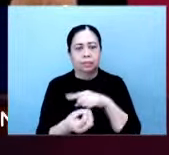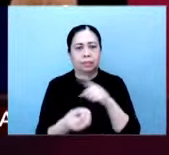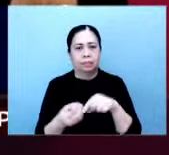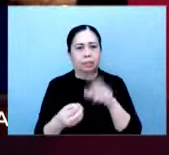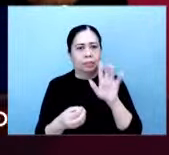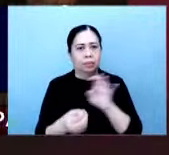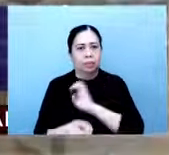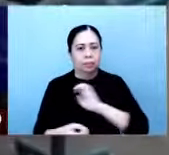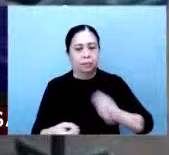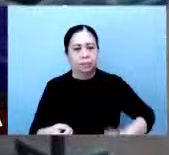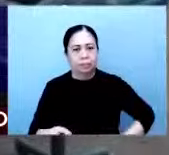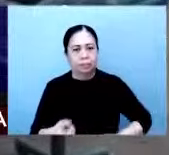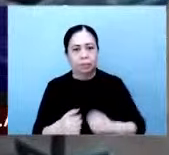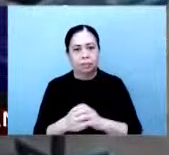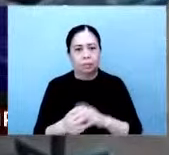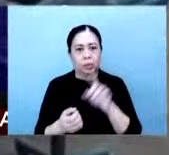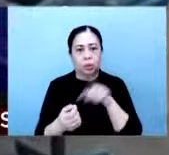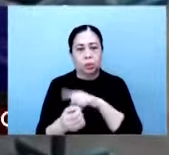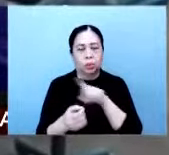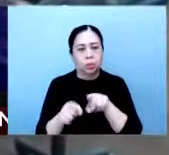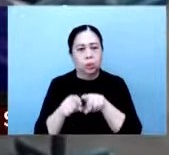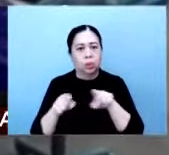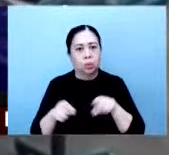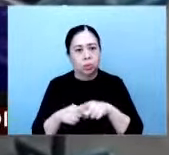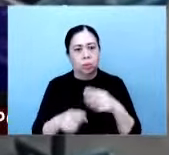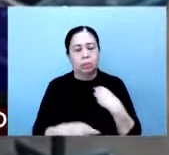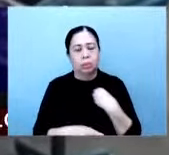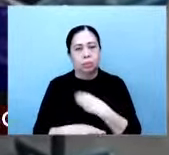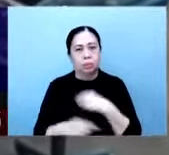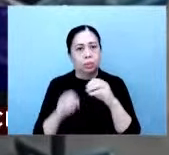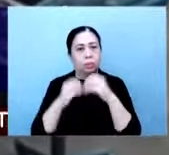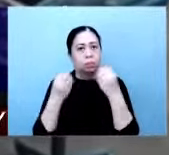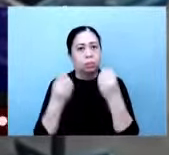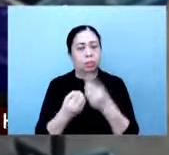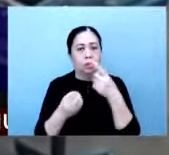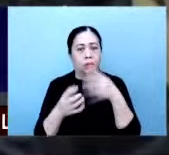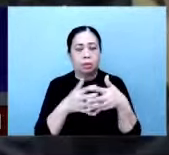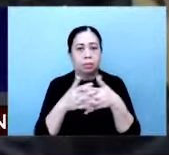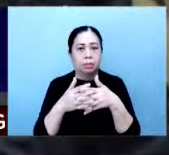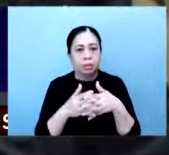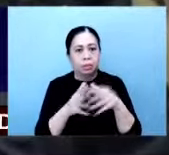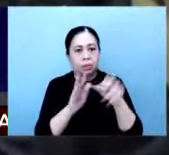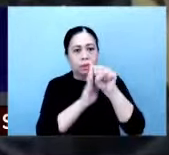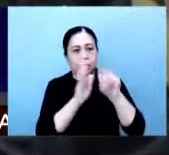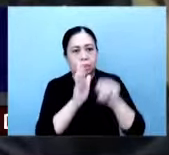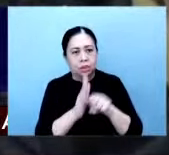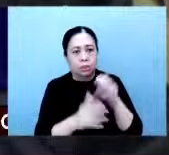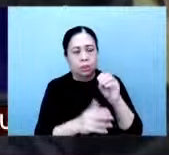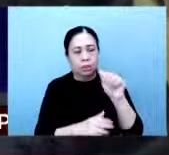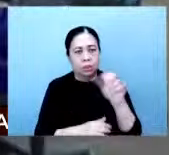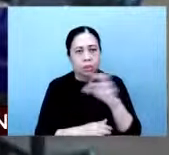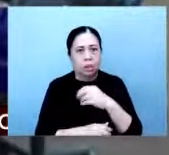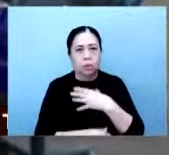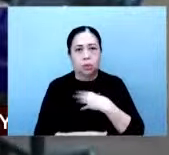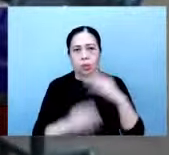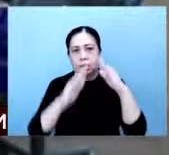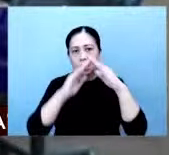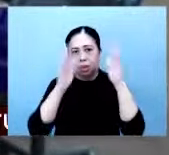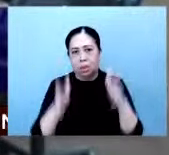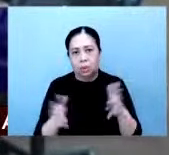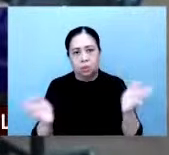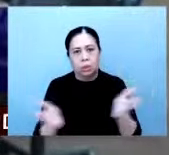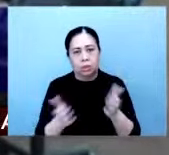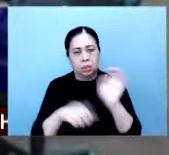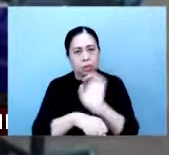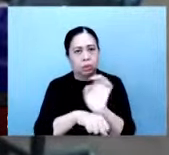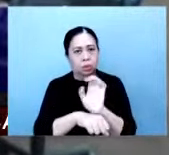embahada kundi na rin ng mga bansang miyembro ng organization of american States o oas at ng White House ang nangyari hinimok nilang Ecuador